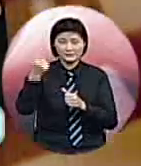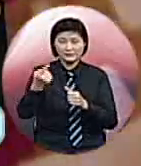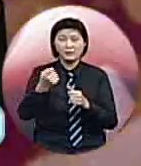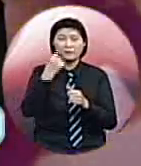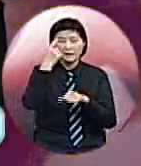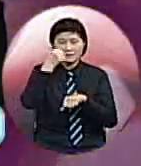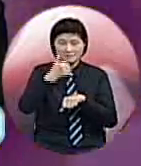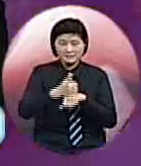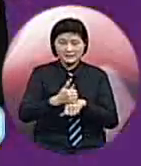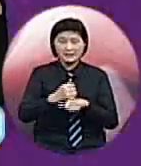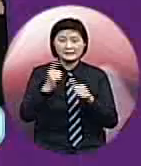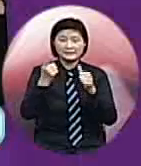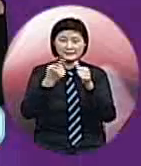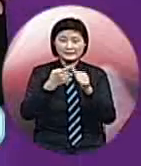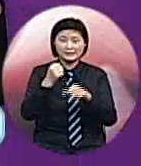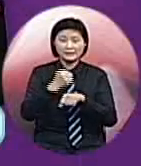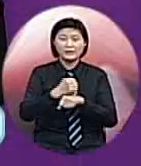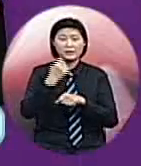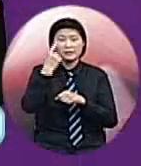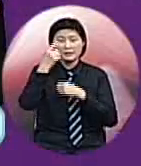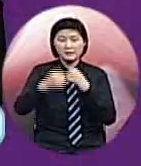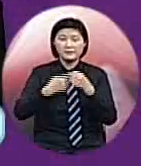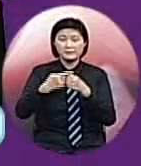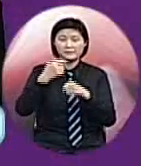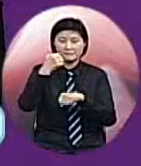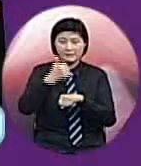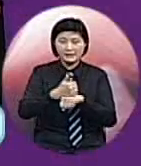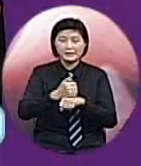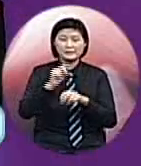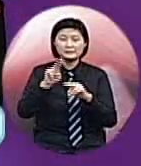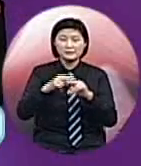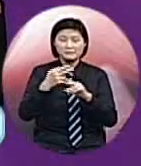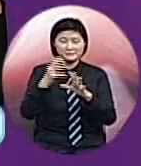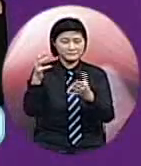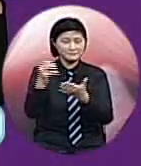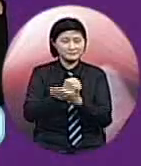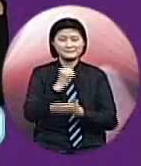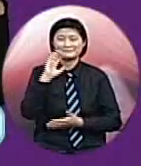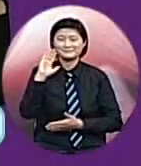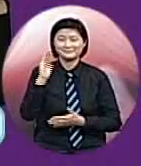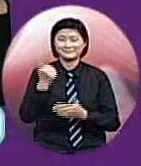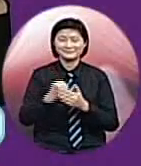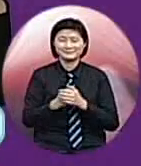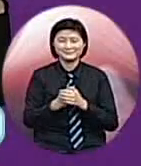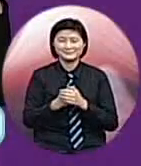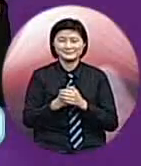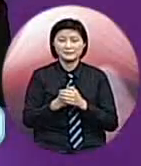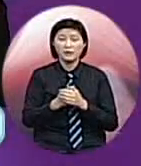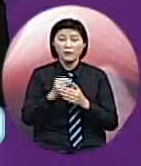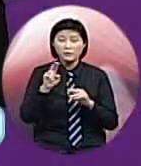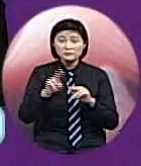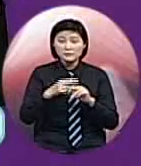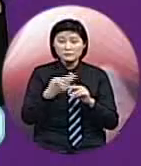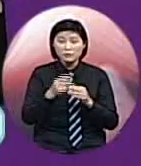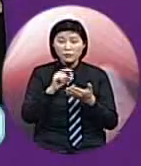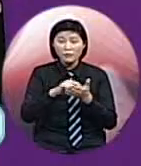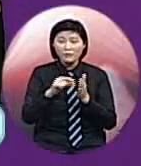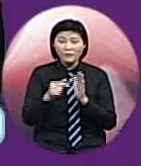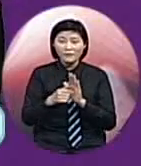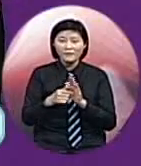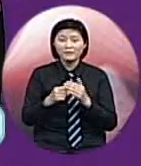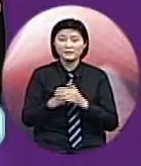월말에 가서 또 장원을 하시고 예. 연말에 가서 또 이 상품을 이렇게 타시면 예. 되겠네요. 야, 이 상품이면은